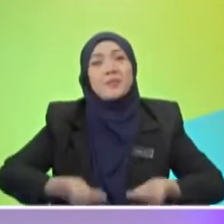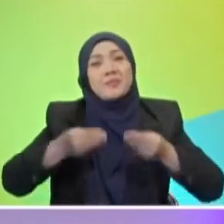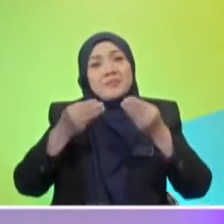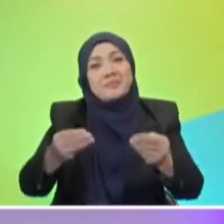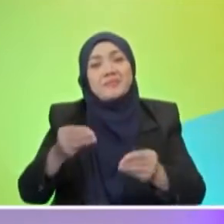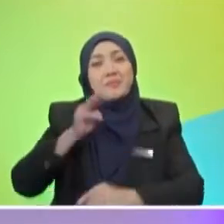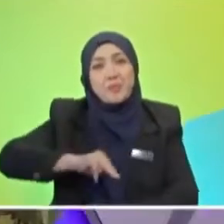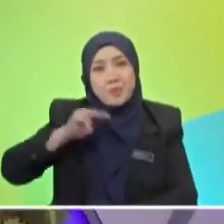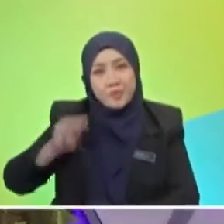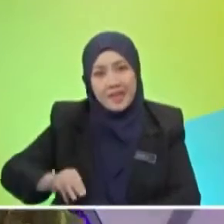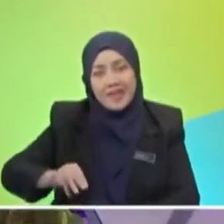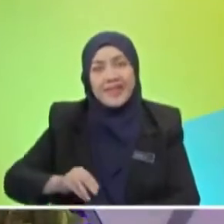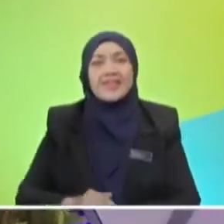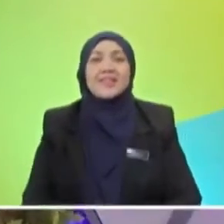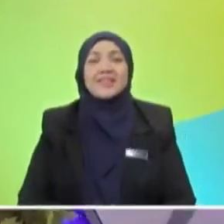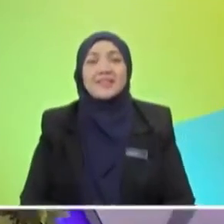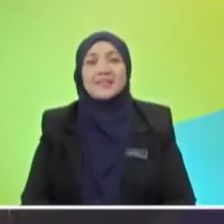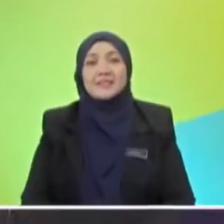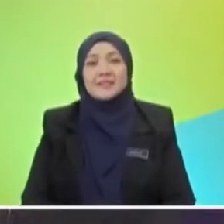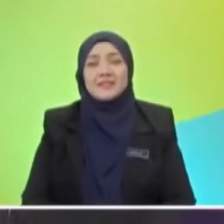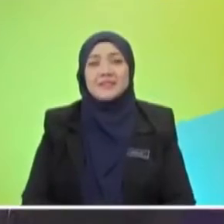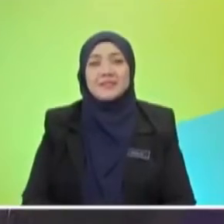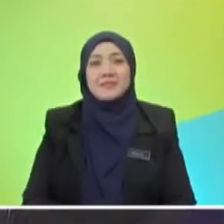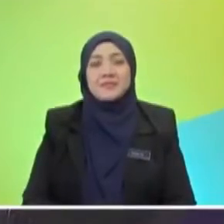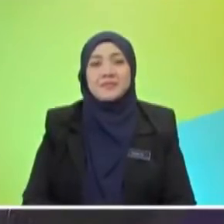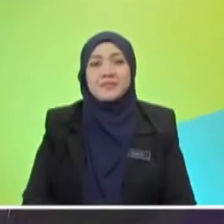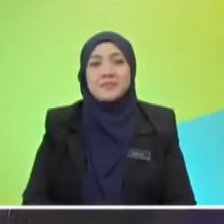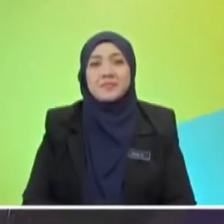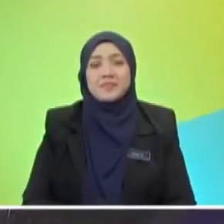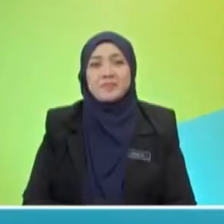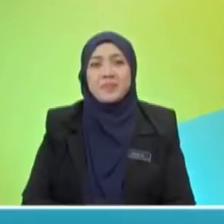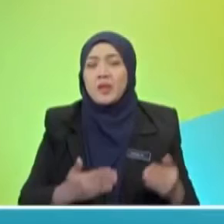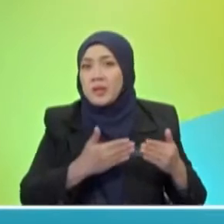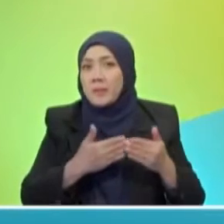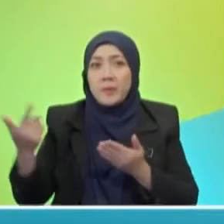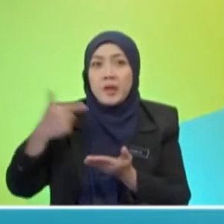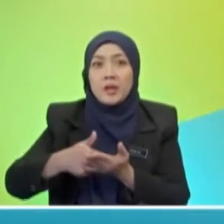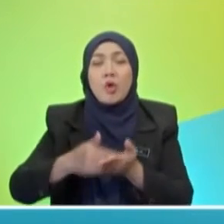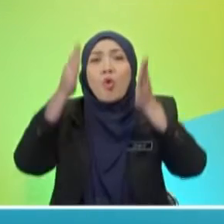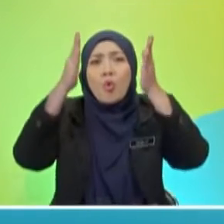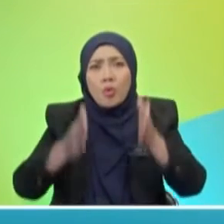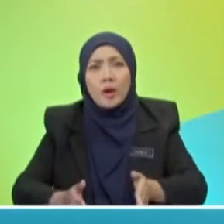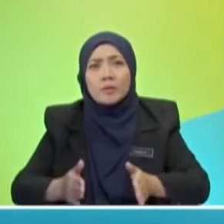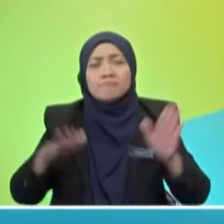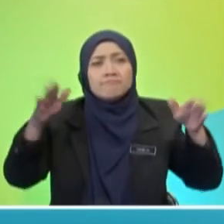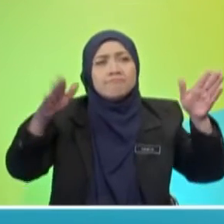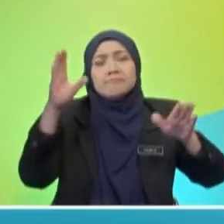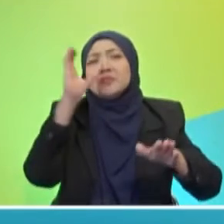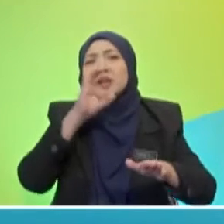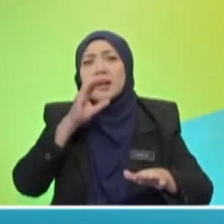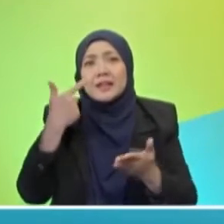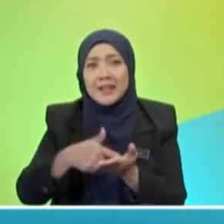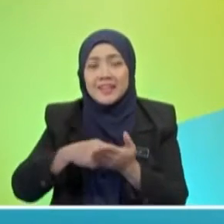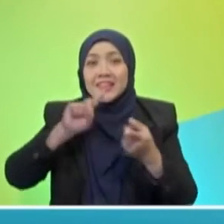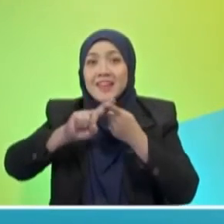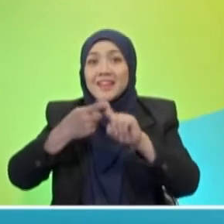Tahniah, tepukan untuk kawan-kawan. Tahniah. Baiklah. Baik, seterusnya. Orang terbang ni masih mencari rakan-rakan. Kita